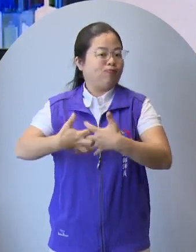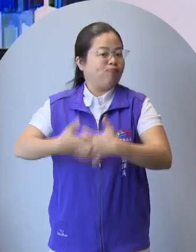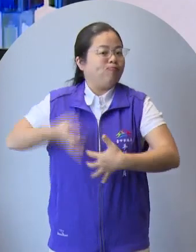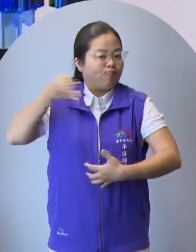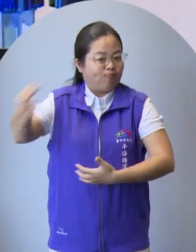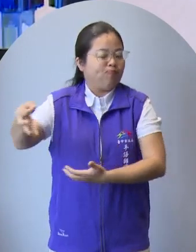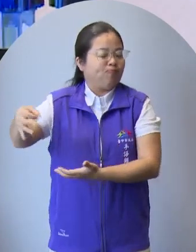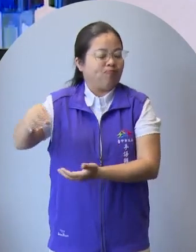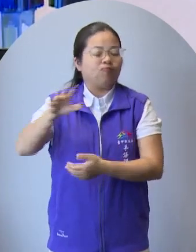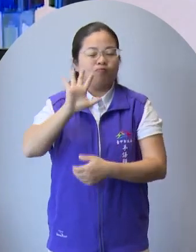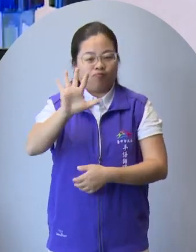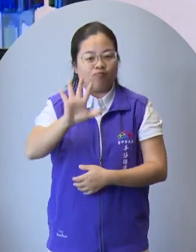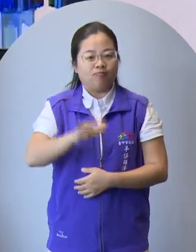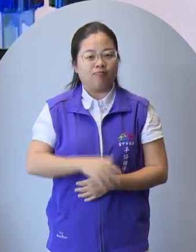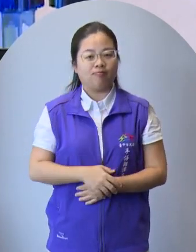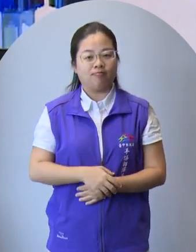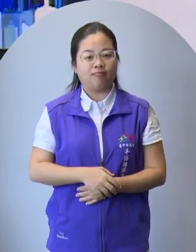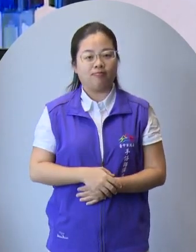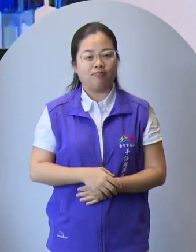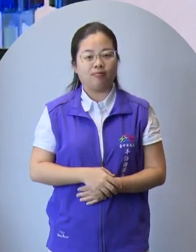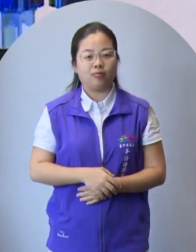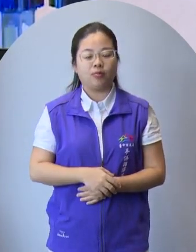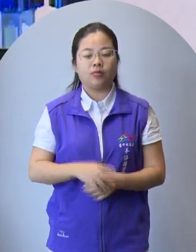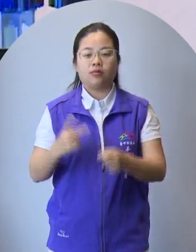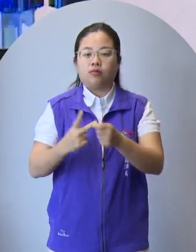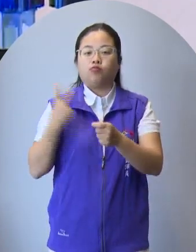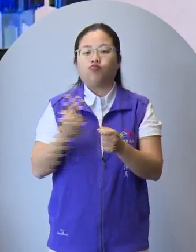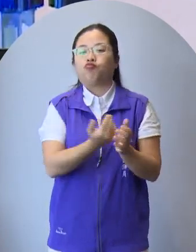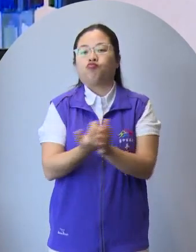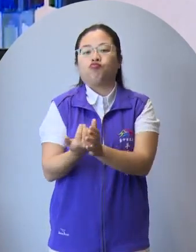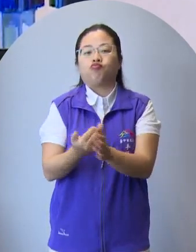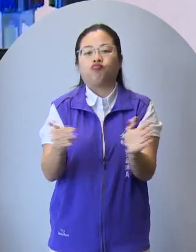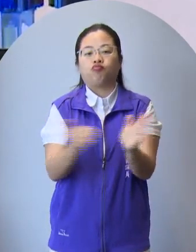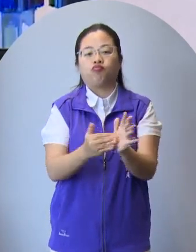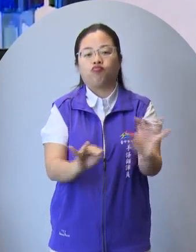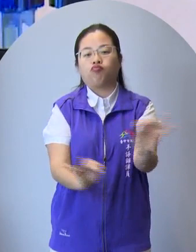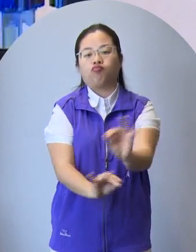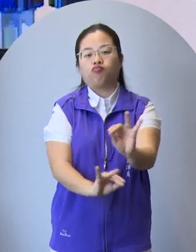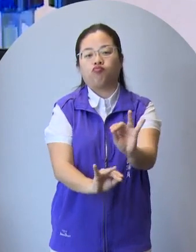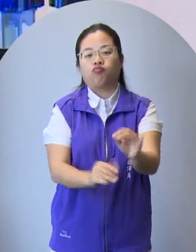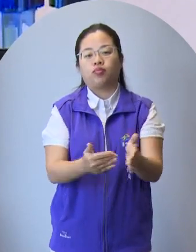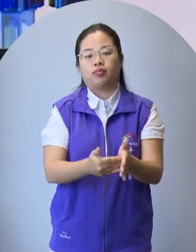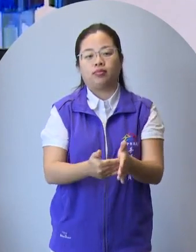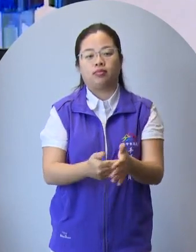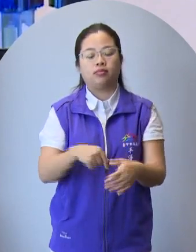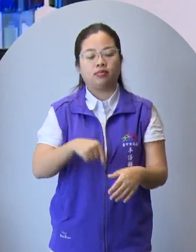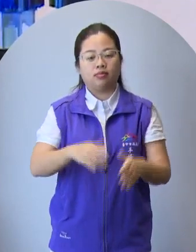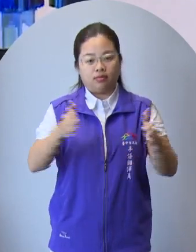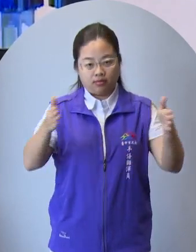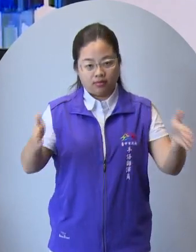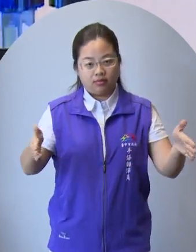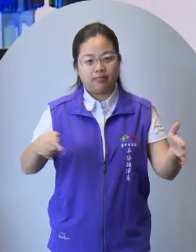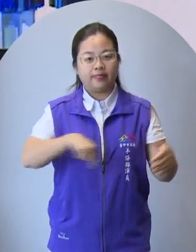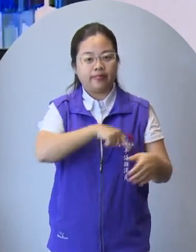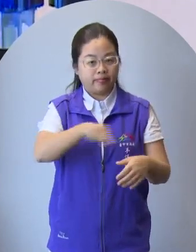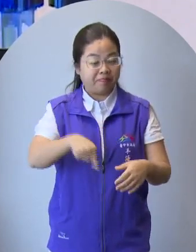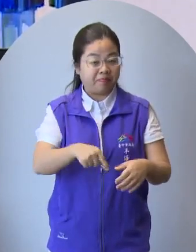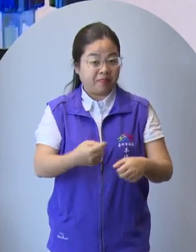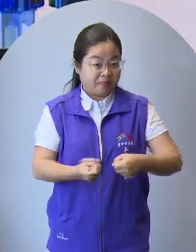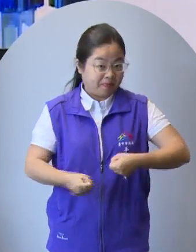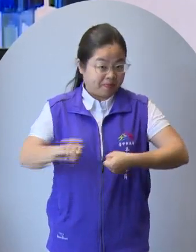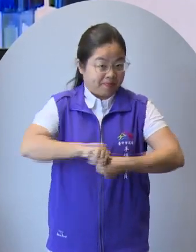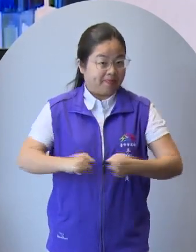跟量能，那我们在前年就已经准备好了哈，所以我们这段时间会更加